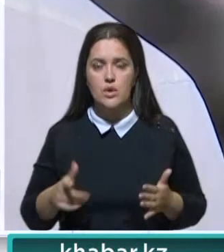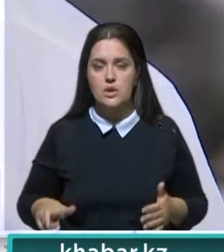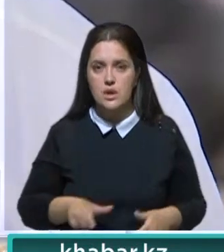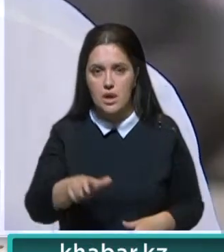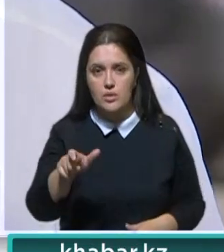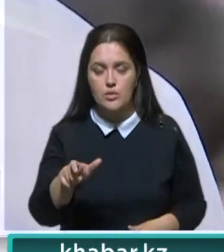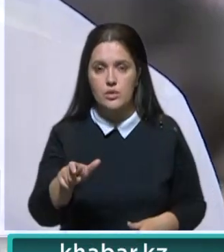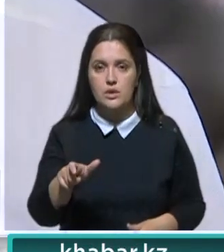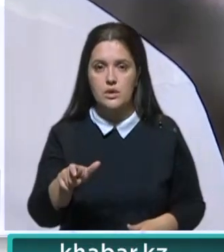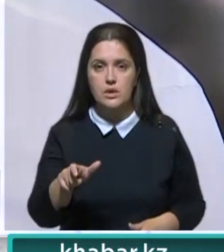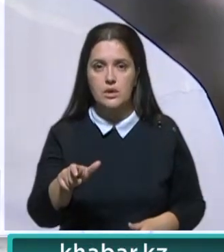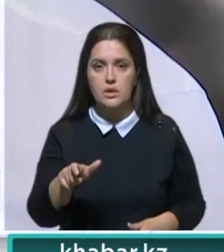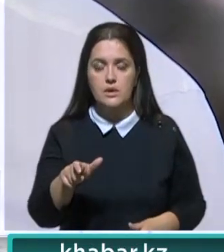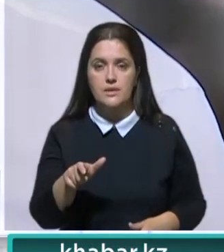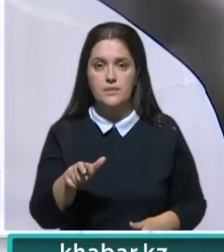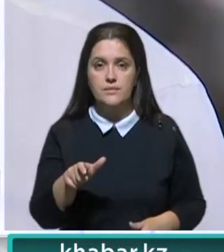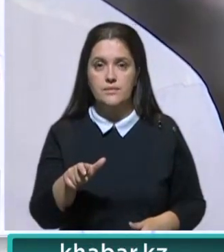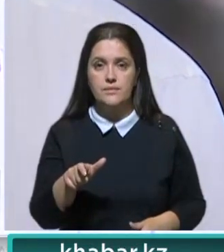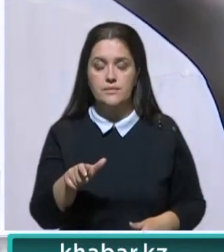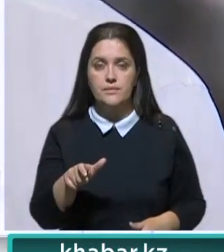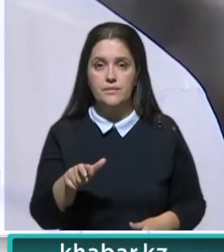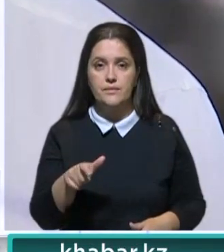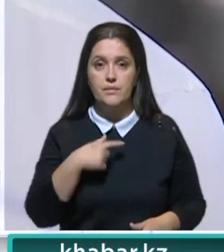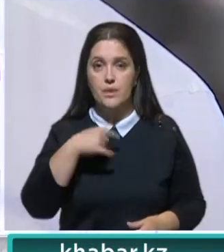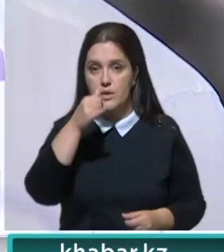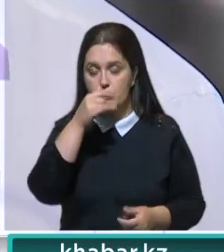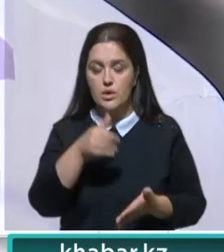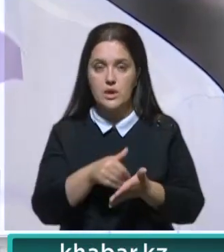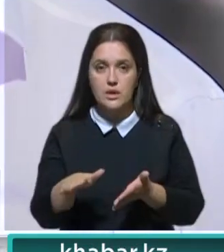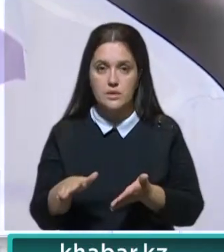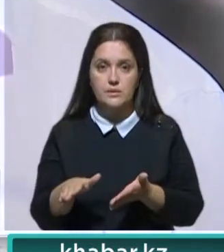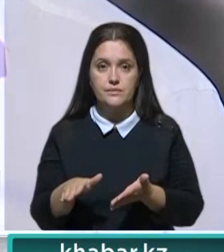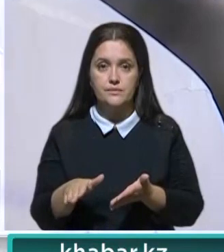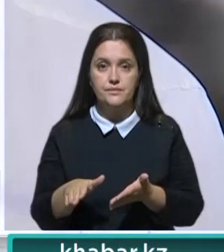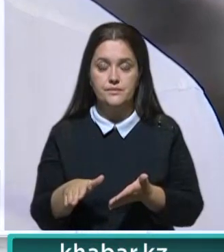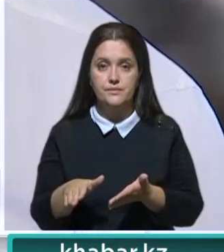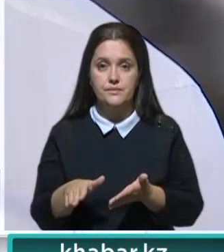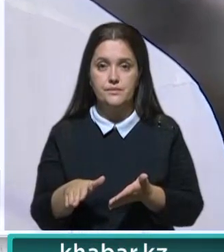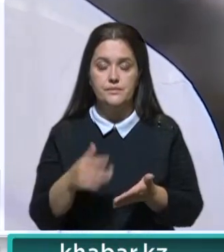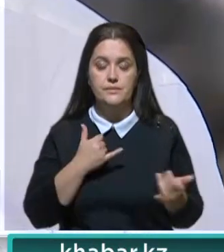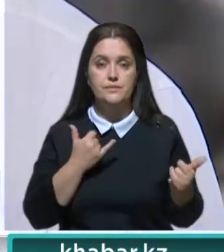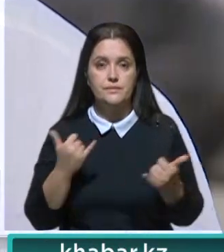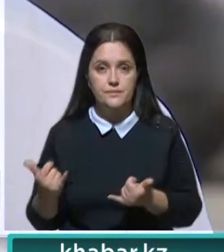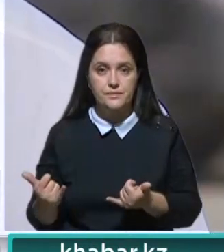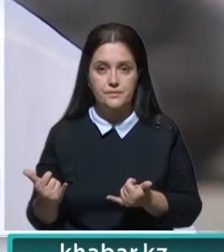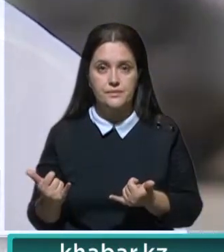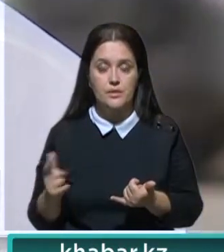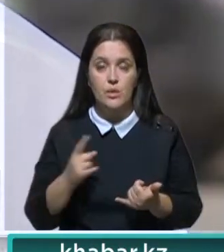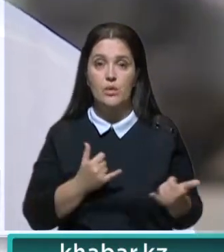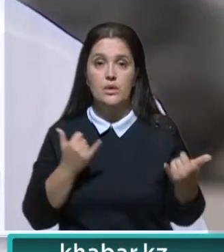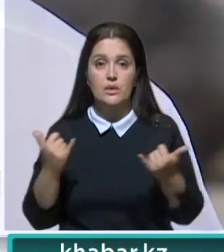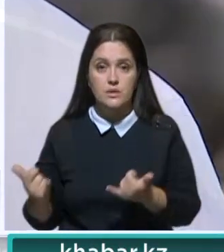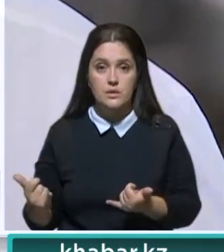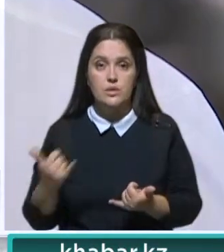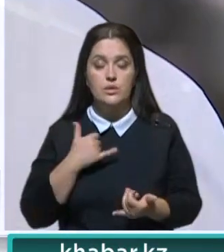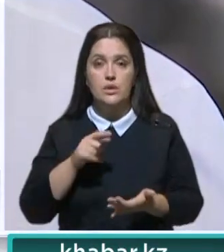где-то Может быть по каким-то там другим определенным количеством но мы не можем отказать и в этом случае мы оказываем эту услугу а для того чтобы оказывали эту